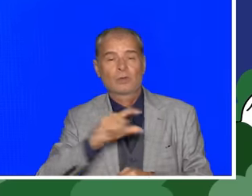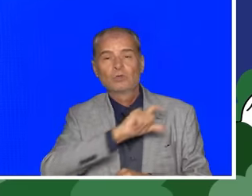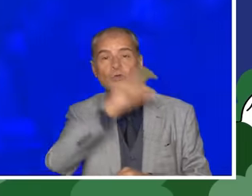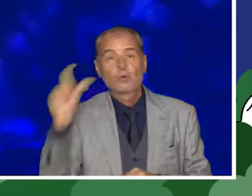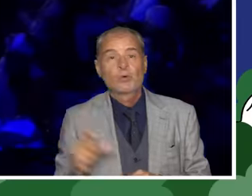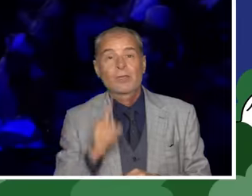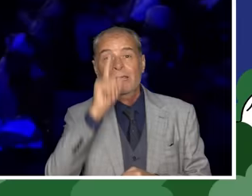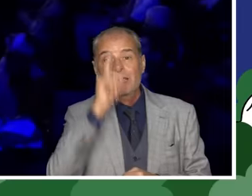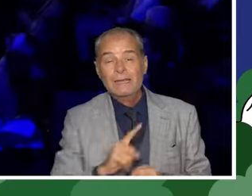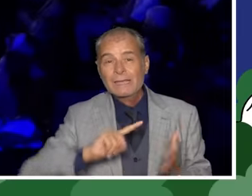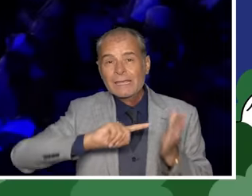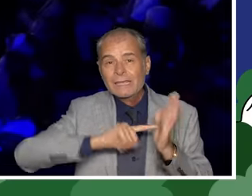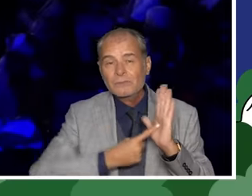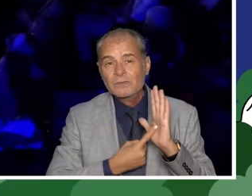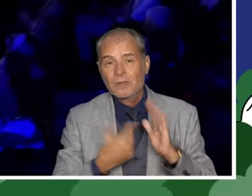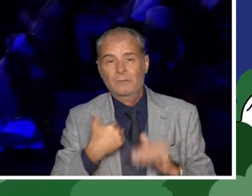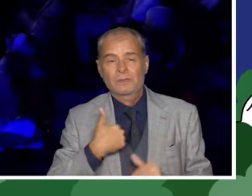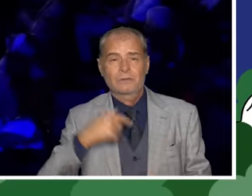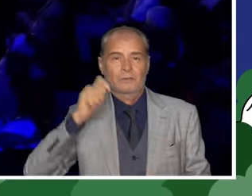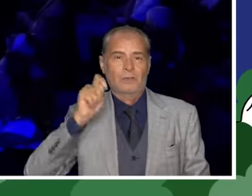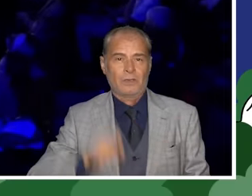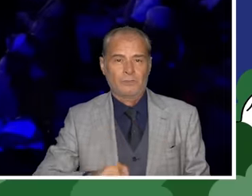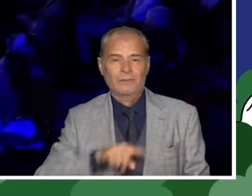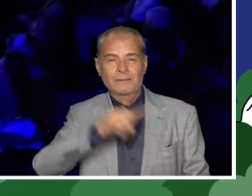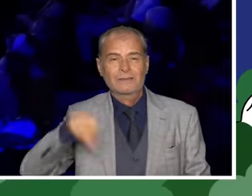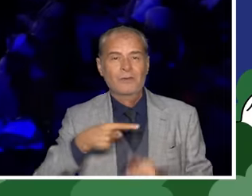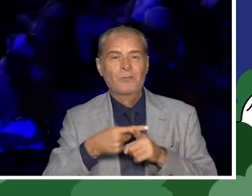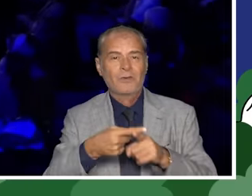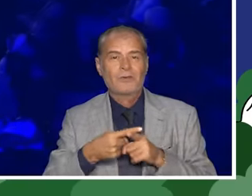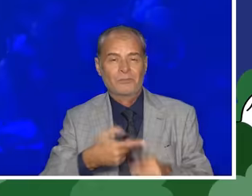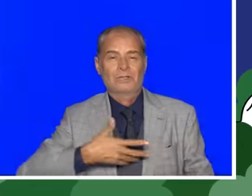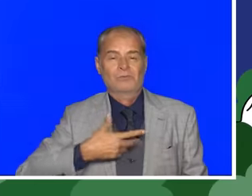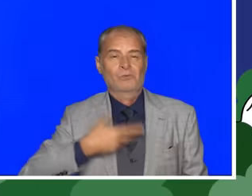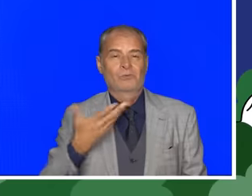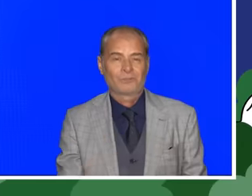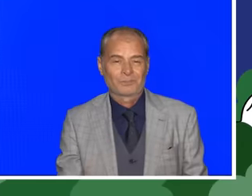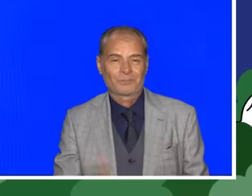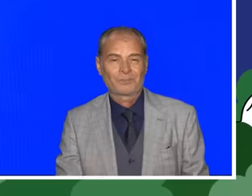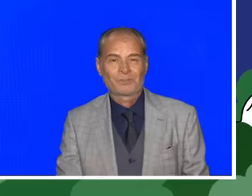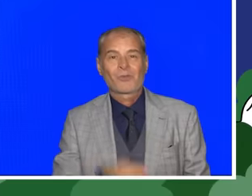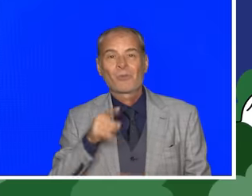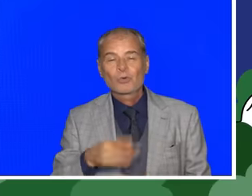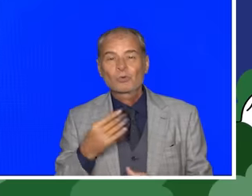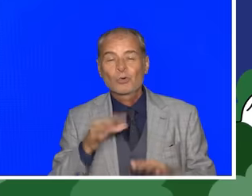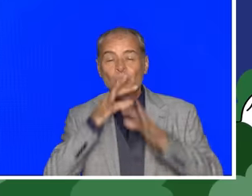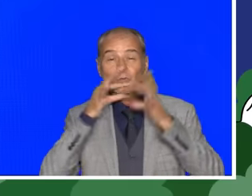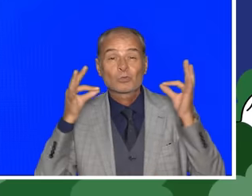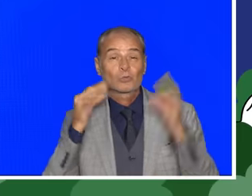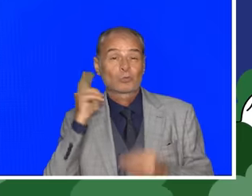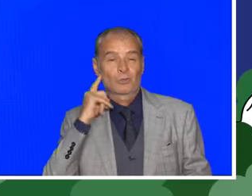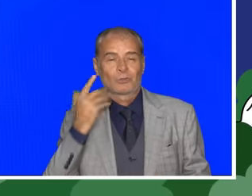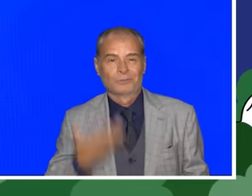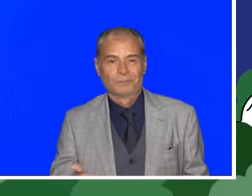Türkiye'den imzalayan ilk kuruluş olduğumuzu sizlerle paylaşmak istiyorum ve bununla mutluluk